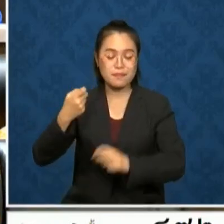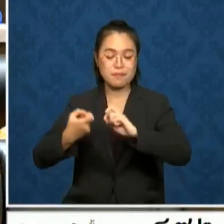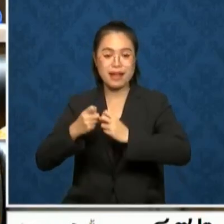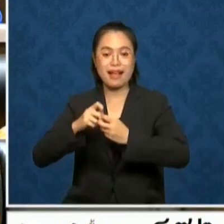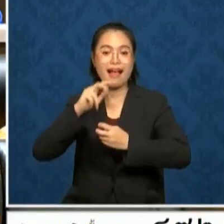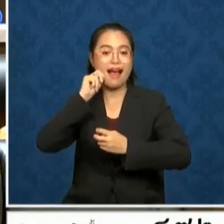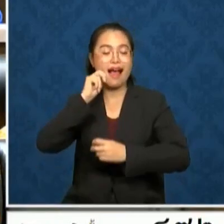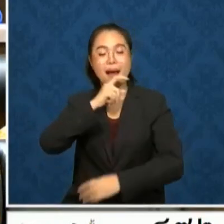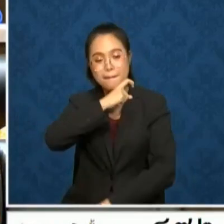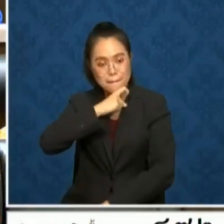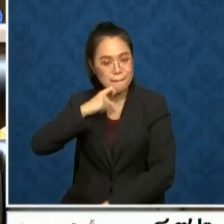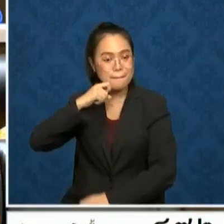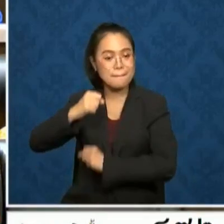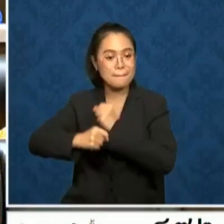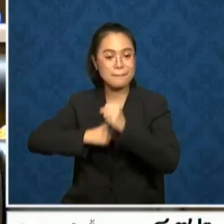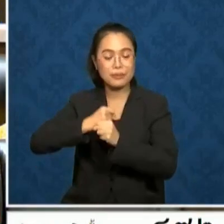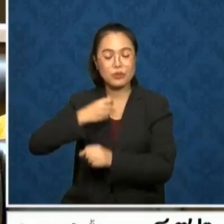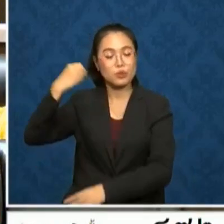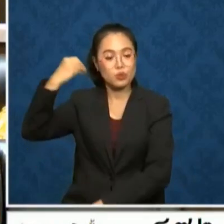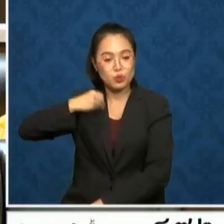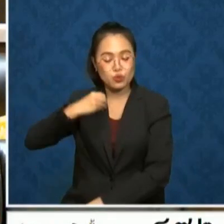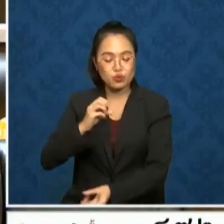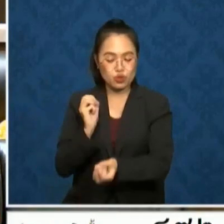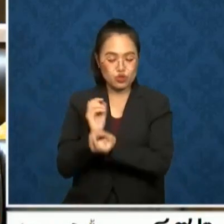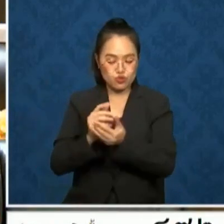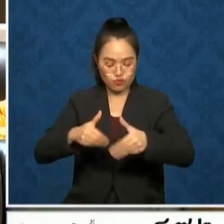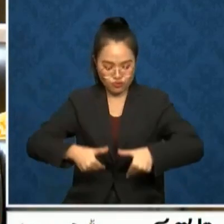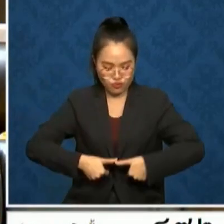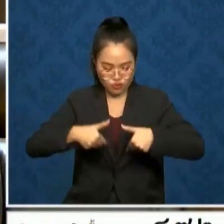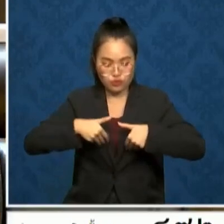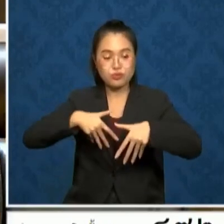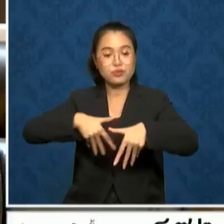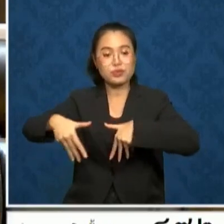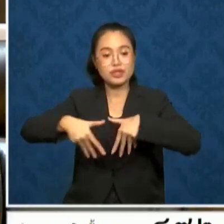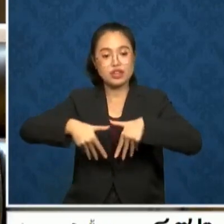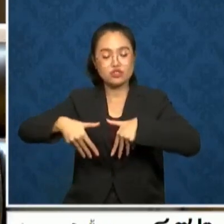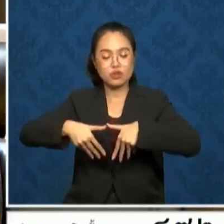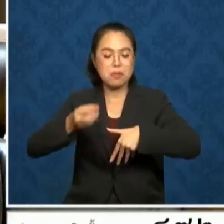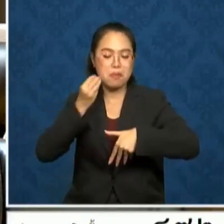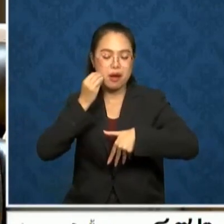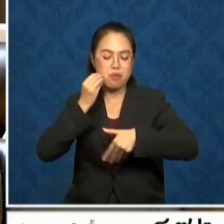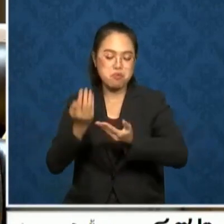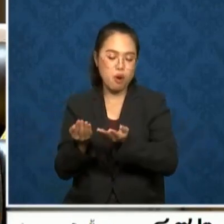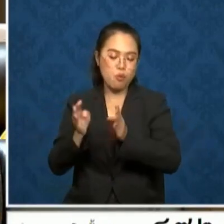กปีส่งผลกระทบต่อพี่น้องประชาชนกว่า200หลังคาเรือนบนพื้น